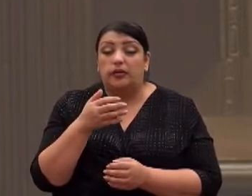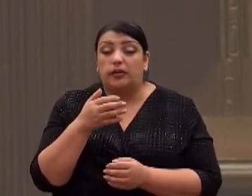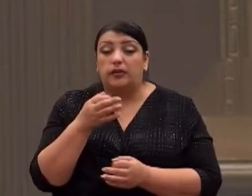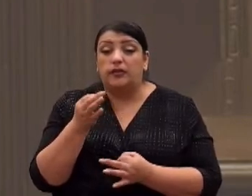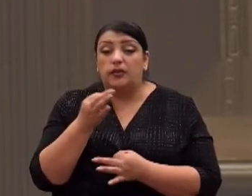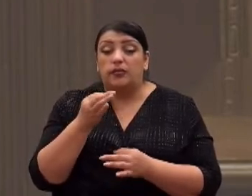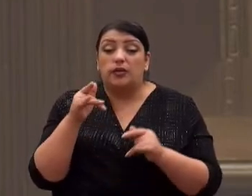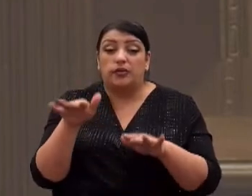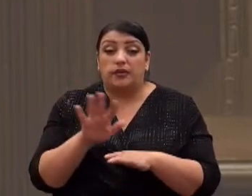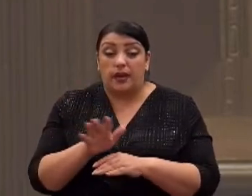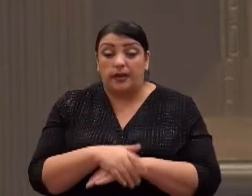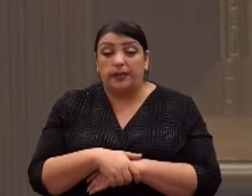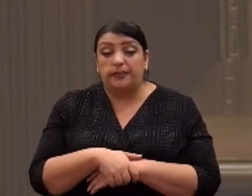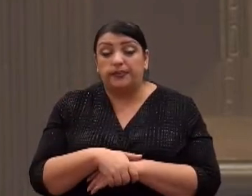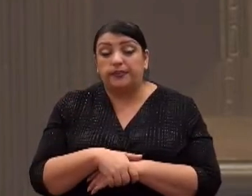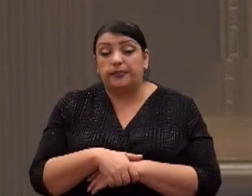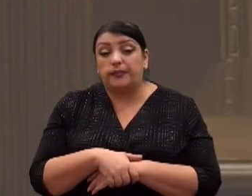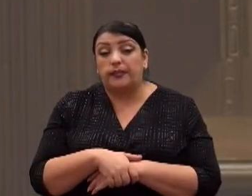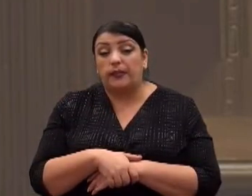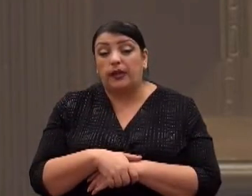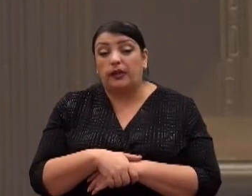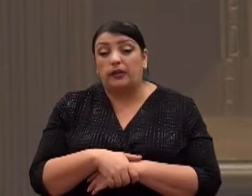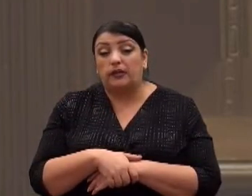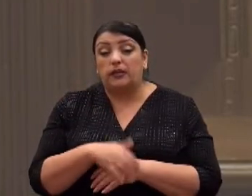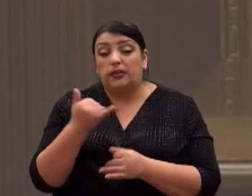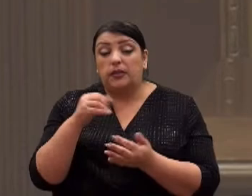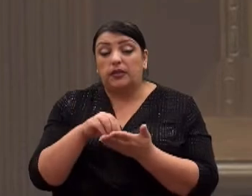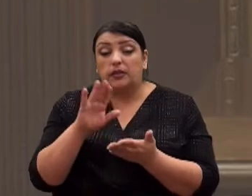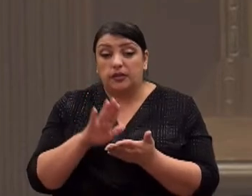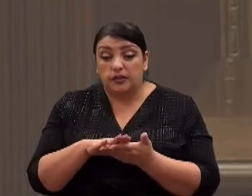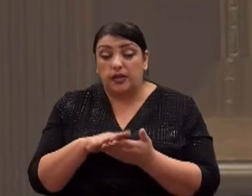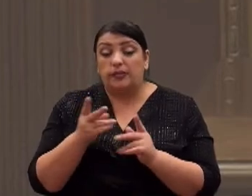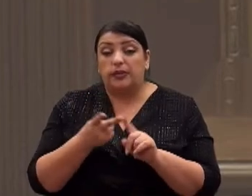հետ կապված նշեմ, որ